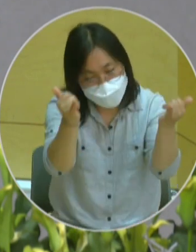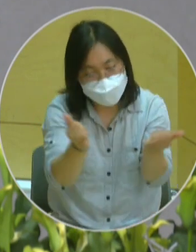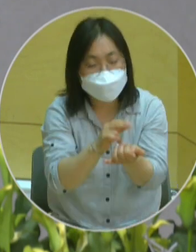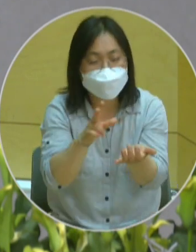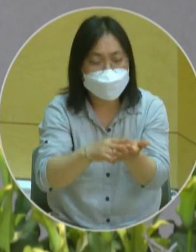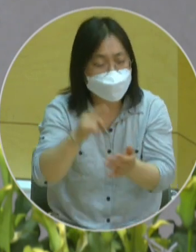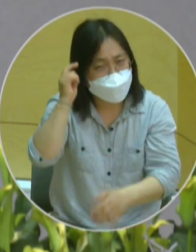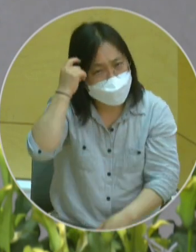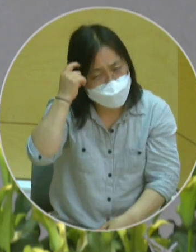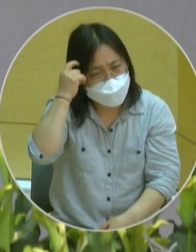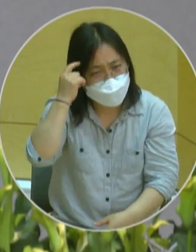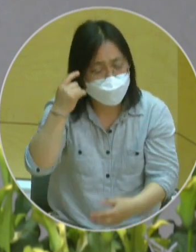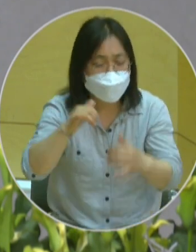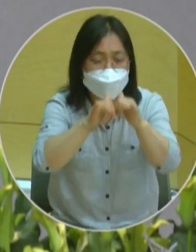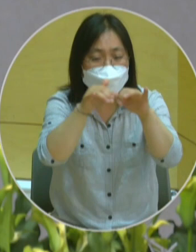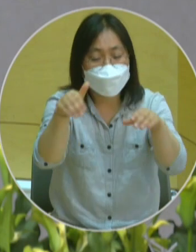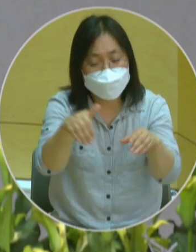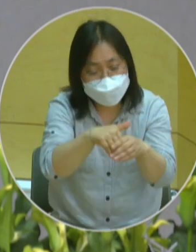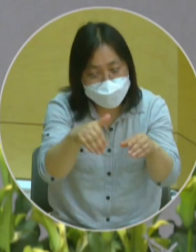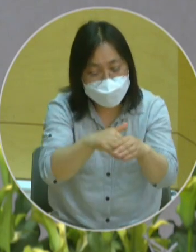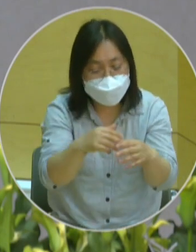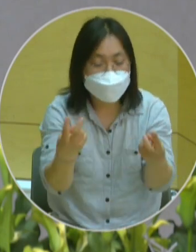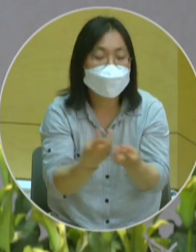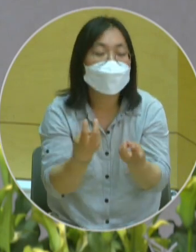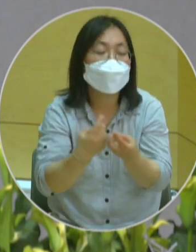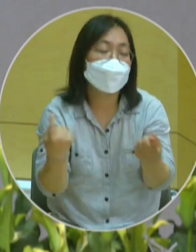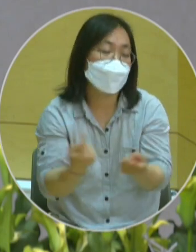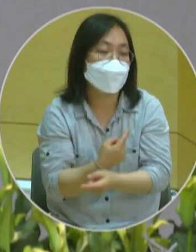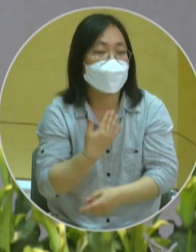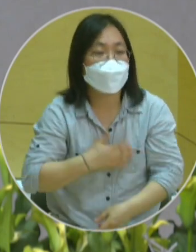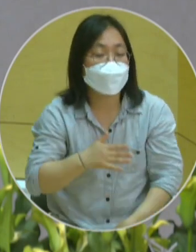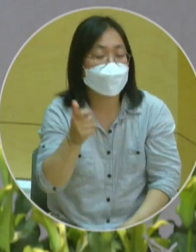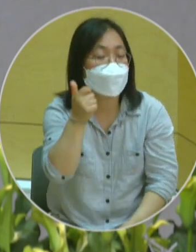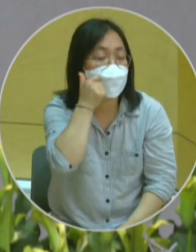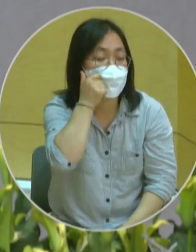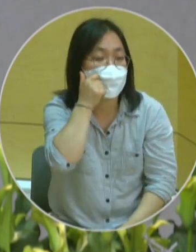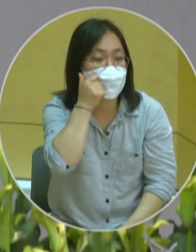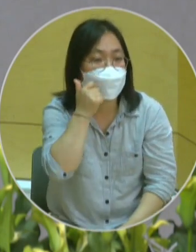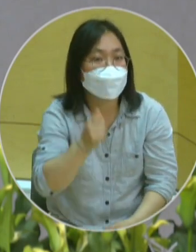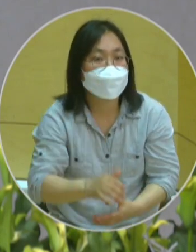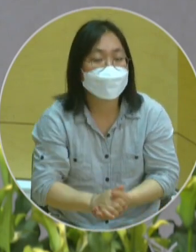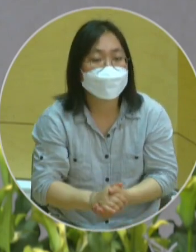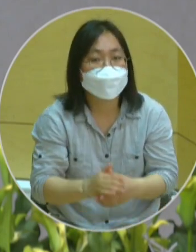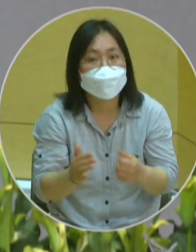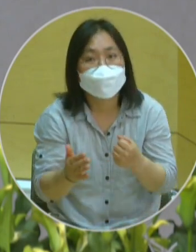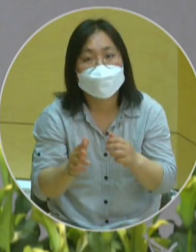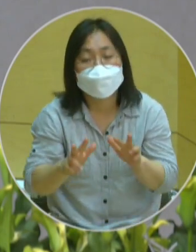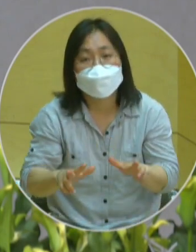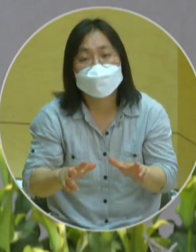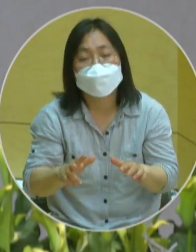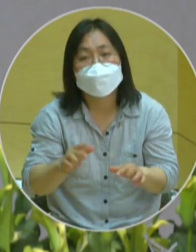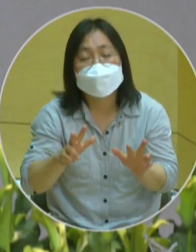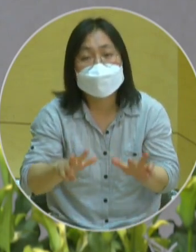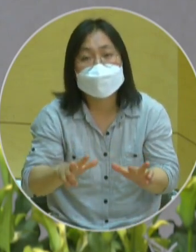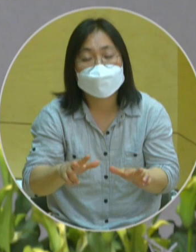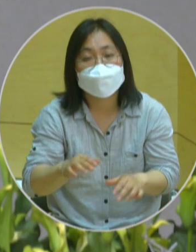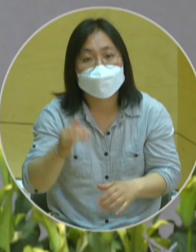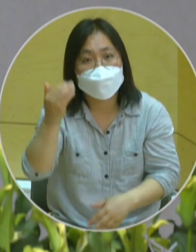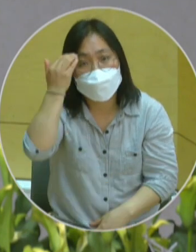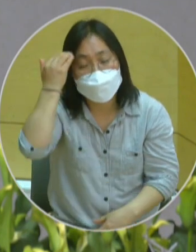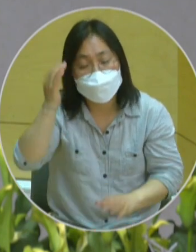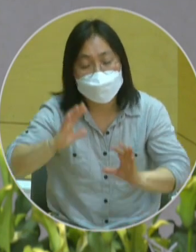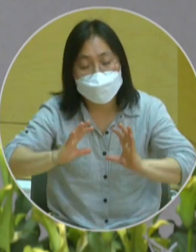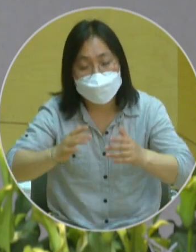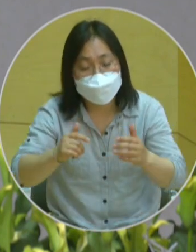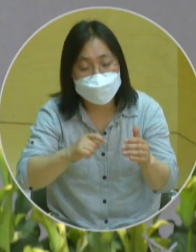우리 가치관이나 문화가 어떤 변화가 일어나는지 우리는 알지 못한다는 거예요. 그리고 여러분 지금 한반도를 중심으로 역사